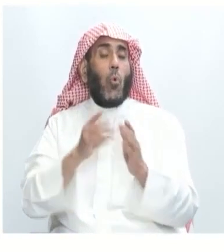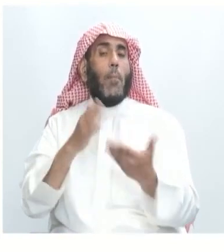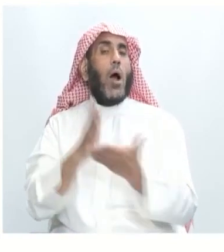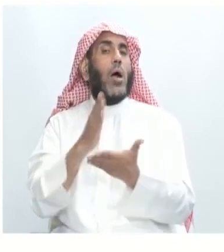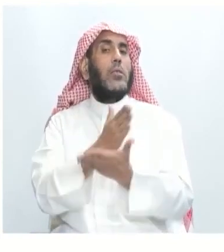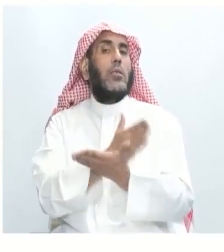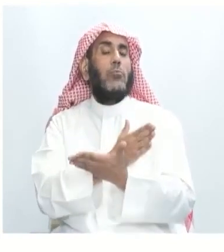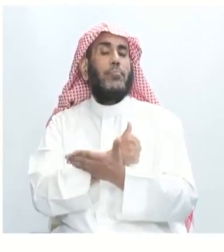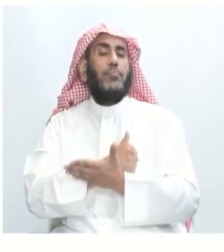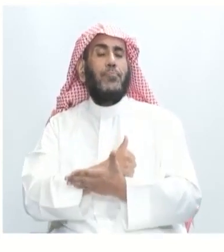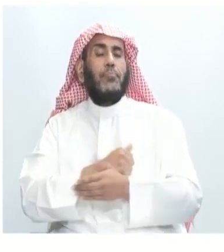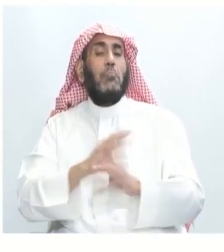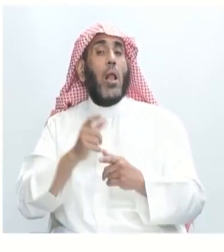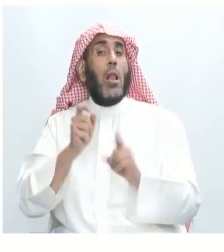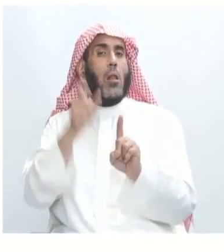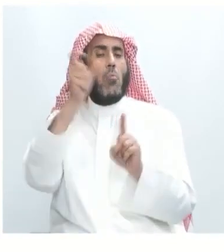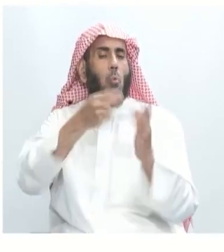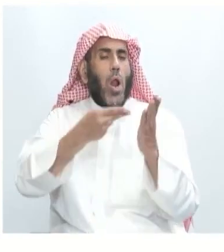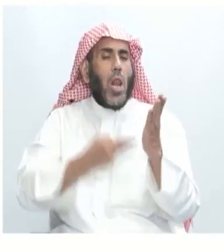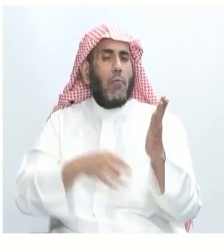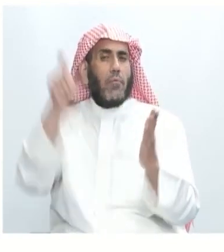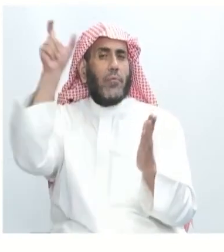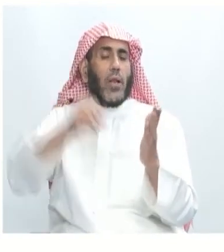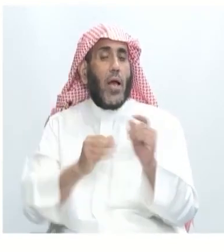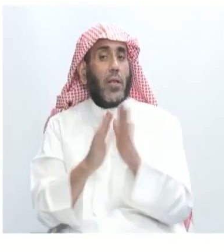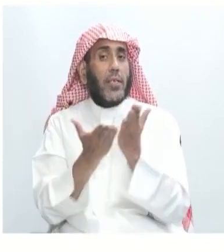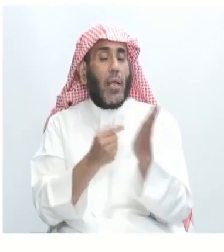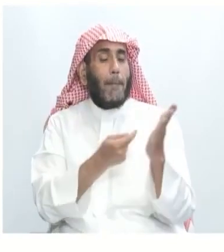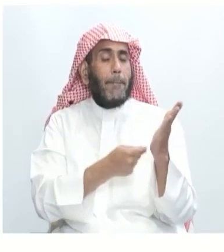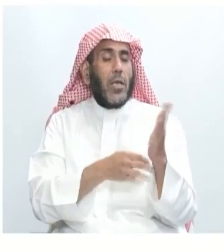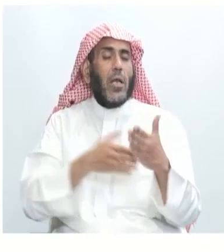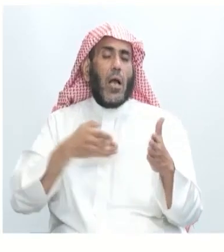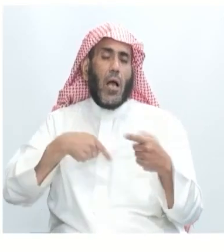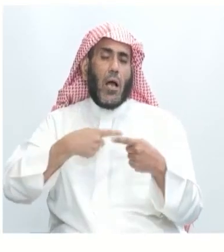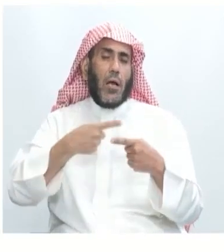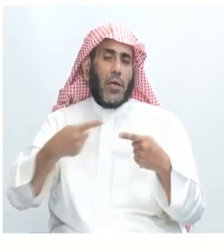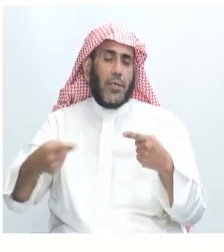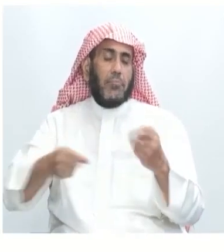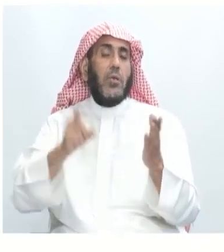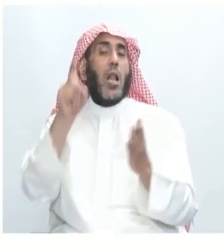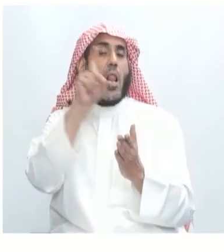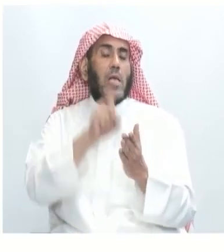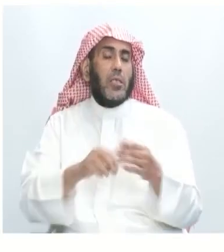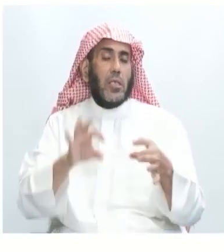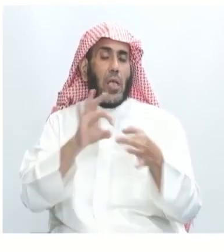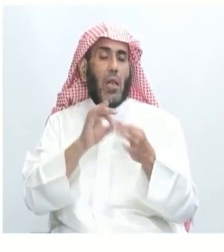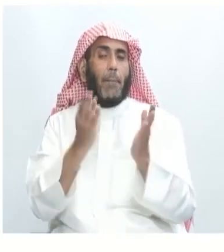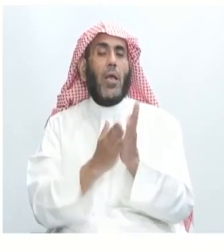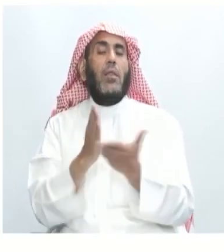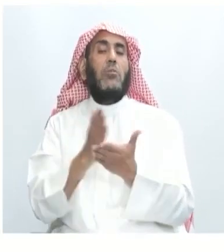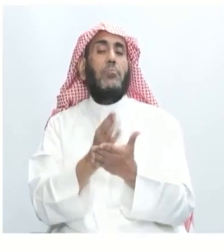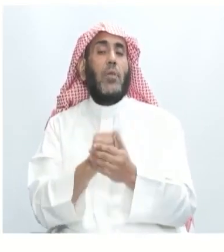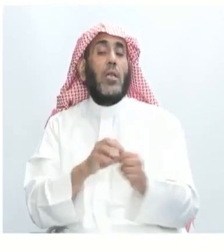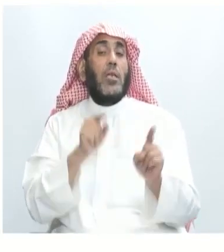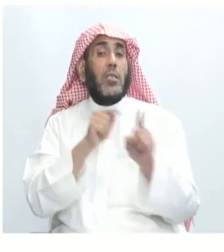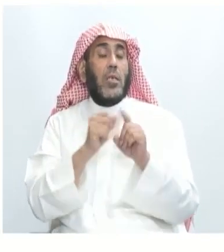اقسامه من مؤلف هذا الكتاب ايضا الى اخره من الاسئله الت تتعلق بهذا المجال ايضا